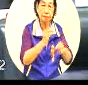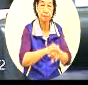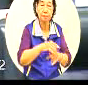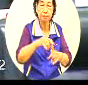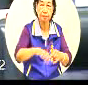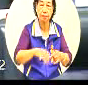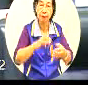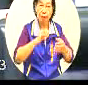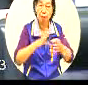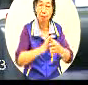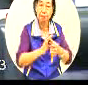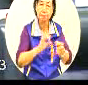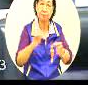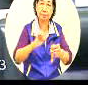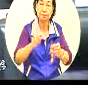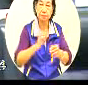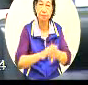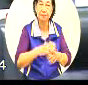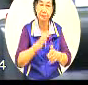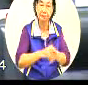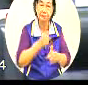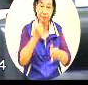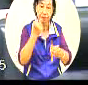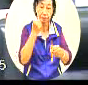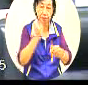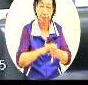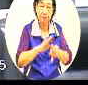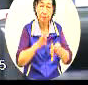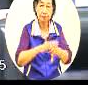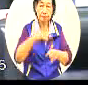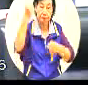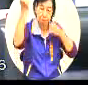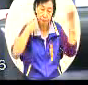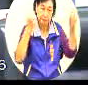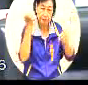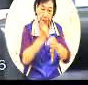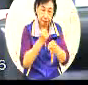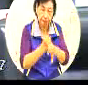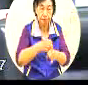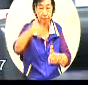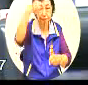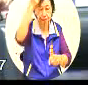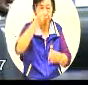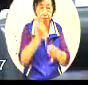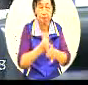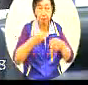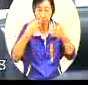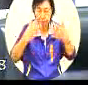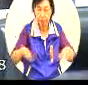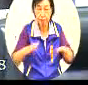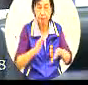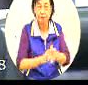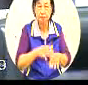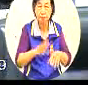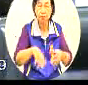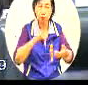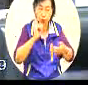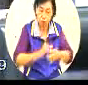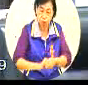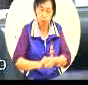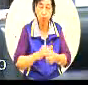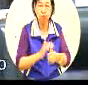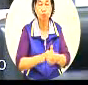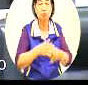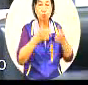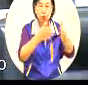渡轮？为什么？这就涉及到了一个问题，因为在旗津区，他们在当地就业不